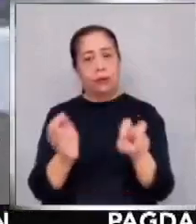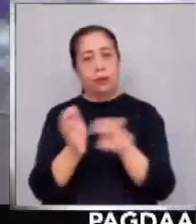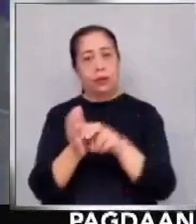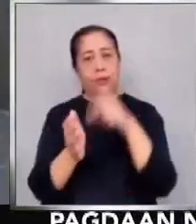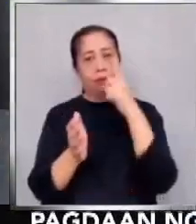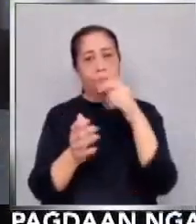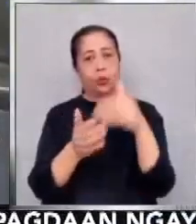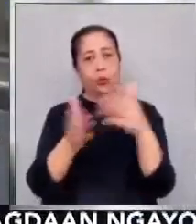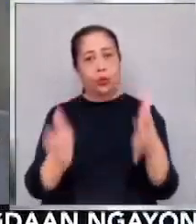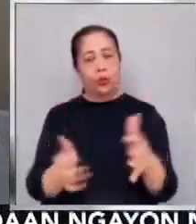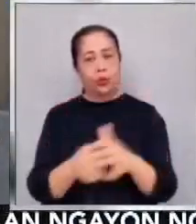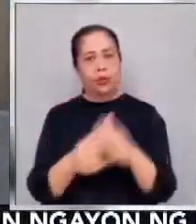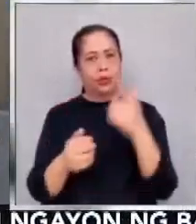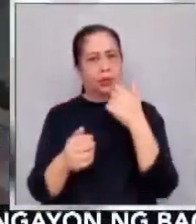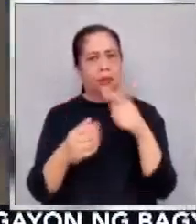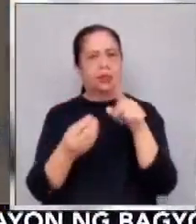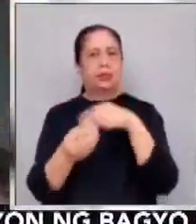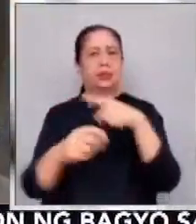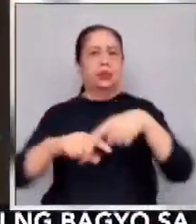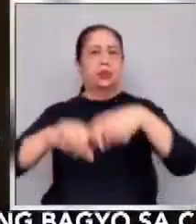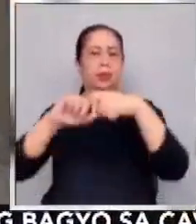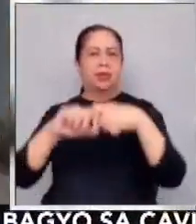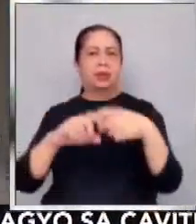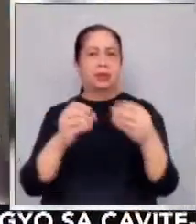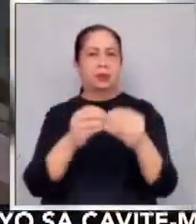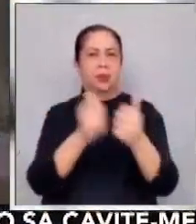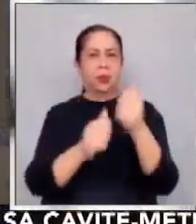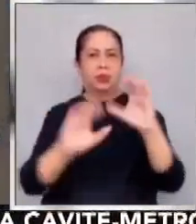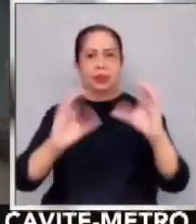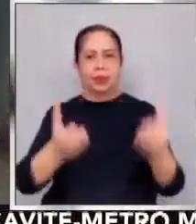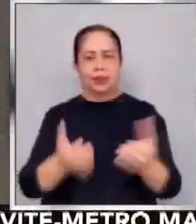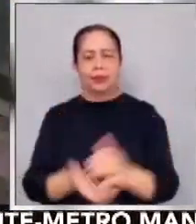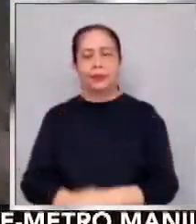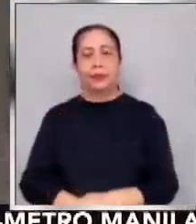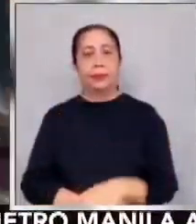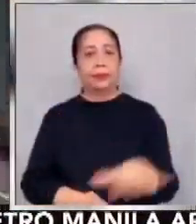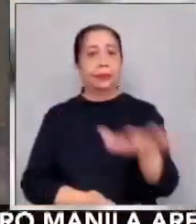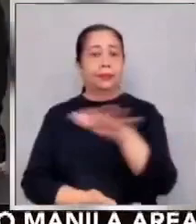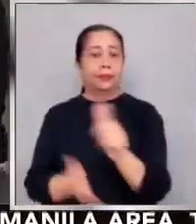estudyante kasunod ng pagsuspindi sa mga klase. Samantala, ipinagbawal din ang